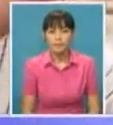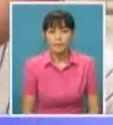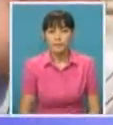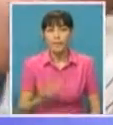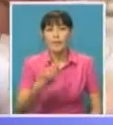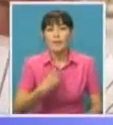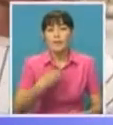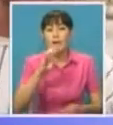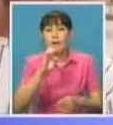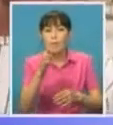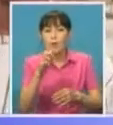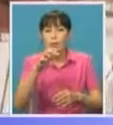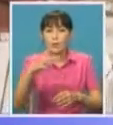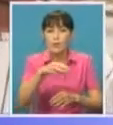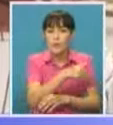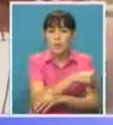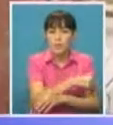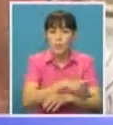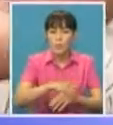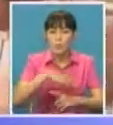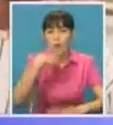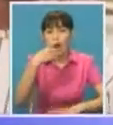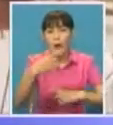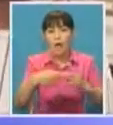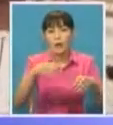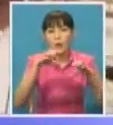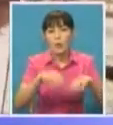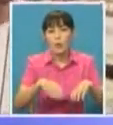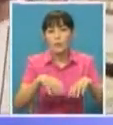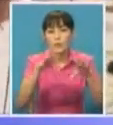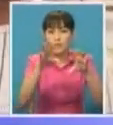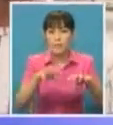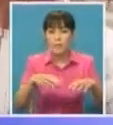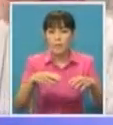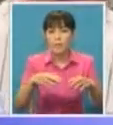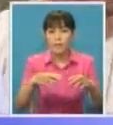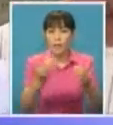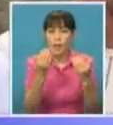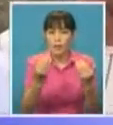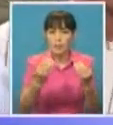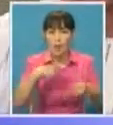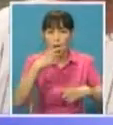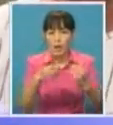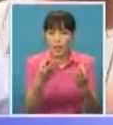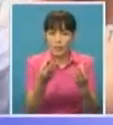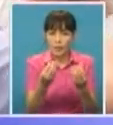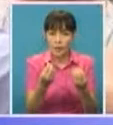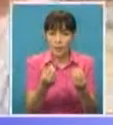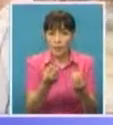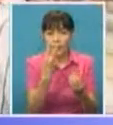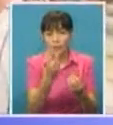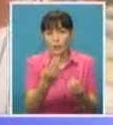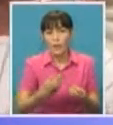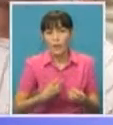Біздің мына Бауыржаннан әрі қарай өкіметтің заңсыз солпысы жүрген, қазынадан әрі қарай заңсыз жүргенде біз екі